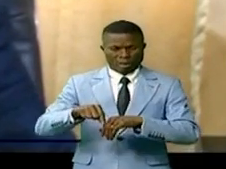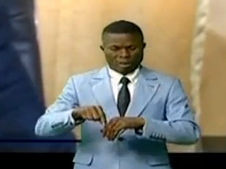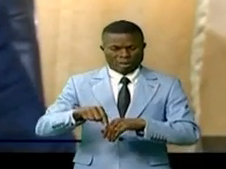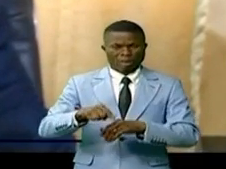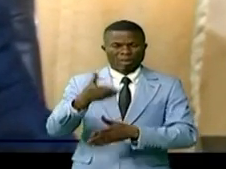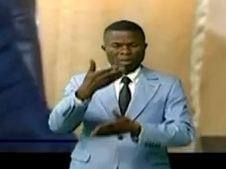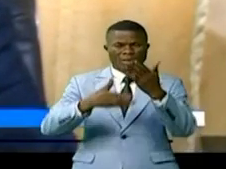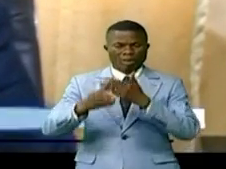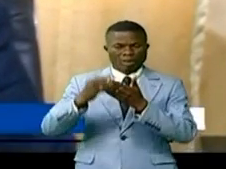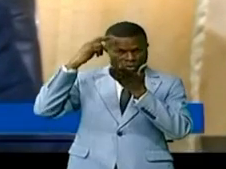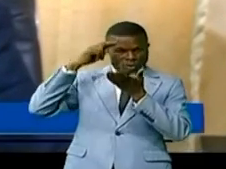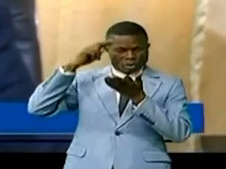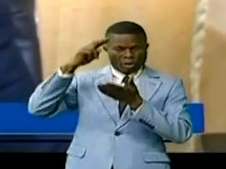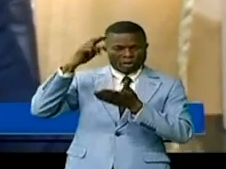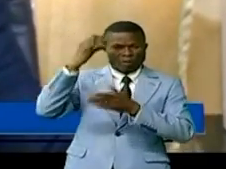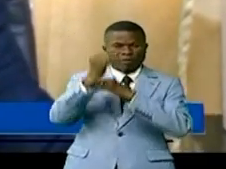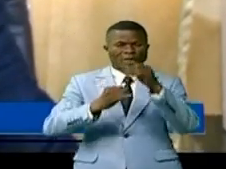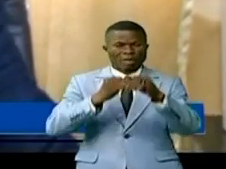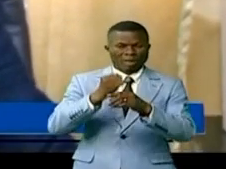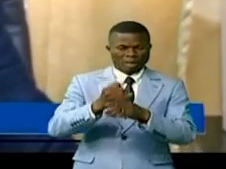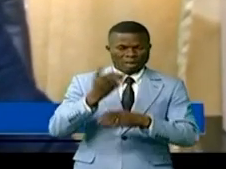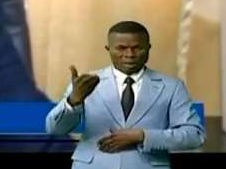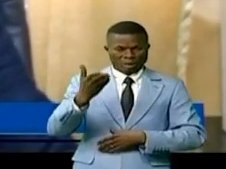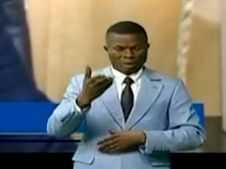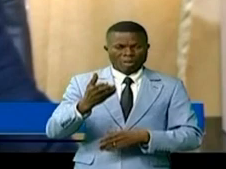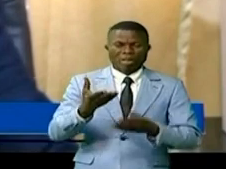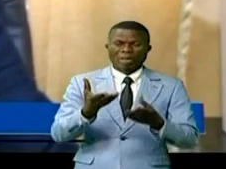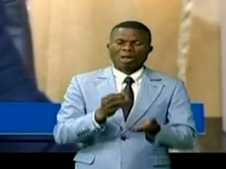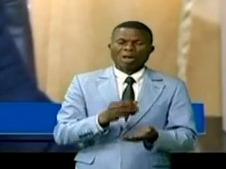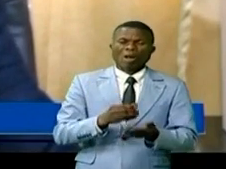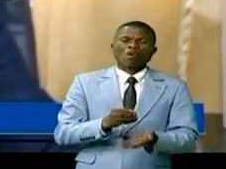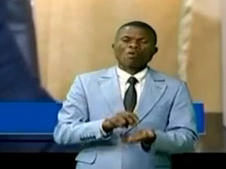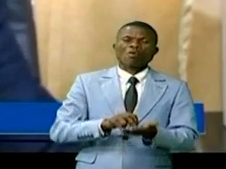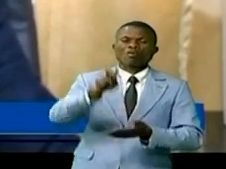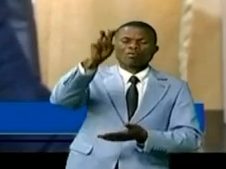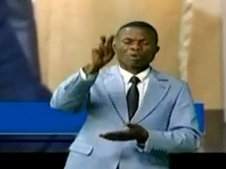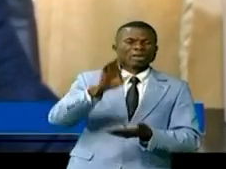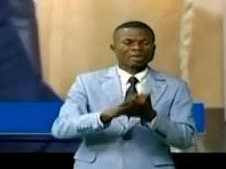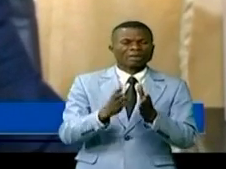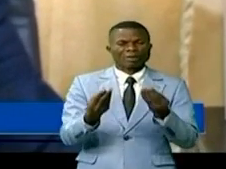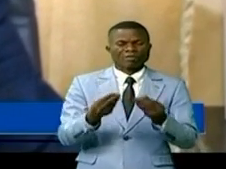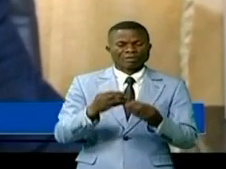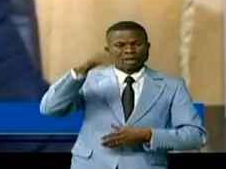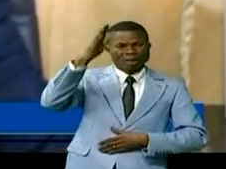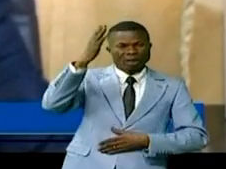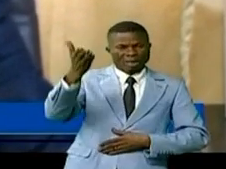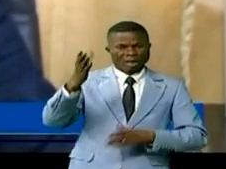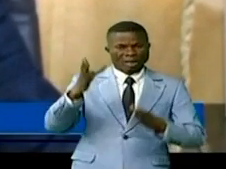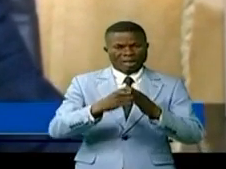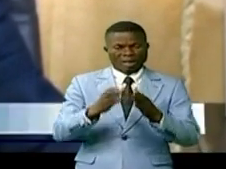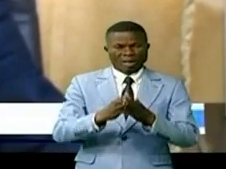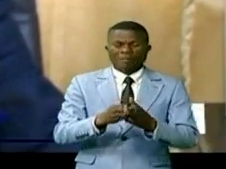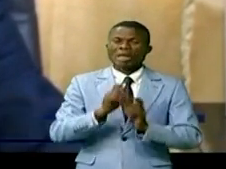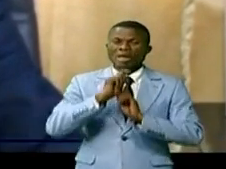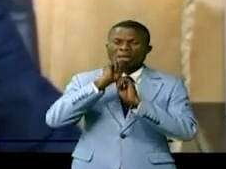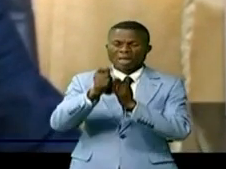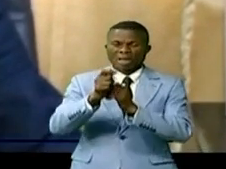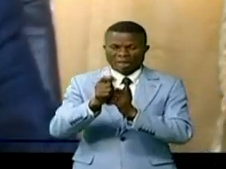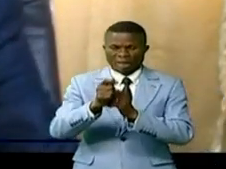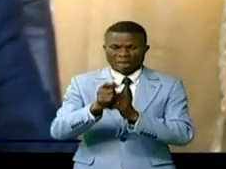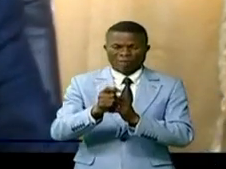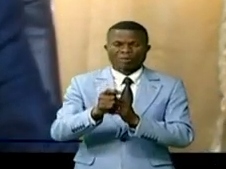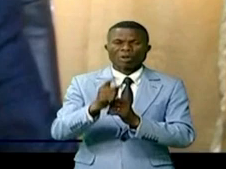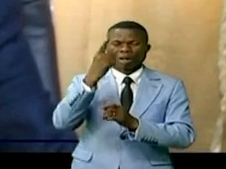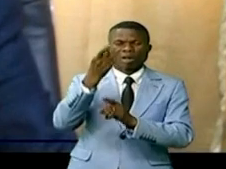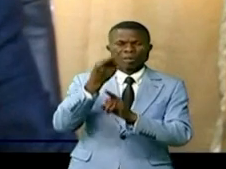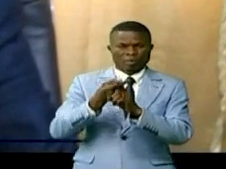de l'Université internationale de Chypre. Des facilitations de voyage d'études à l'étranger avec des bourses partielles. Ceux